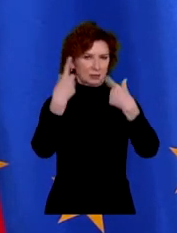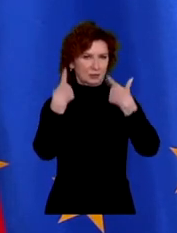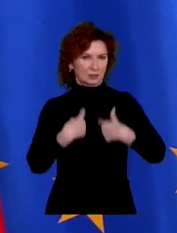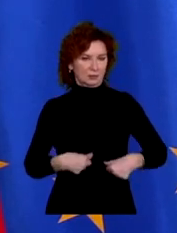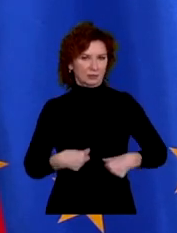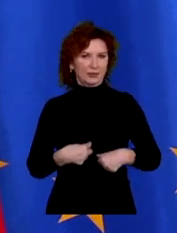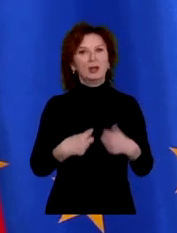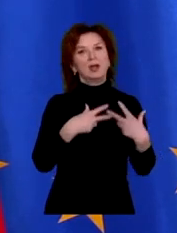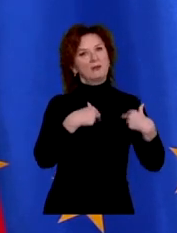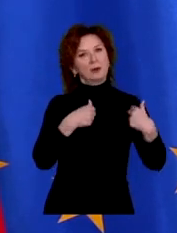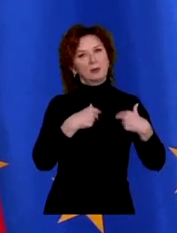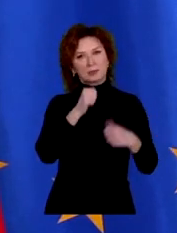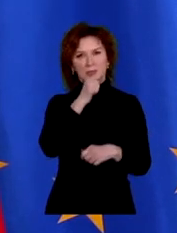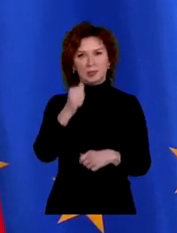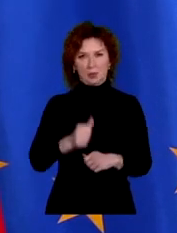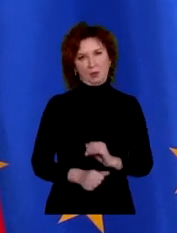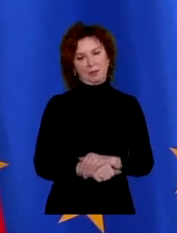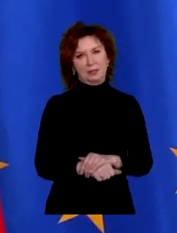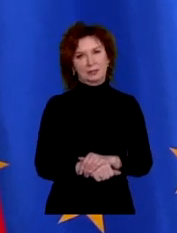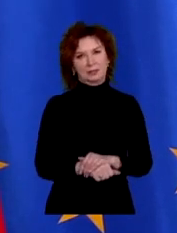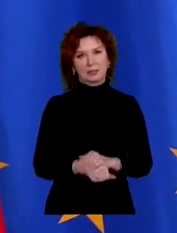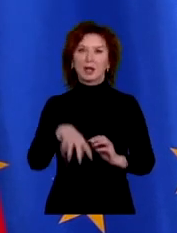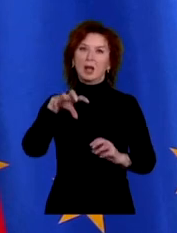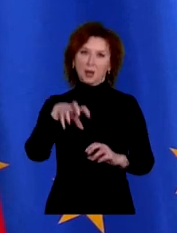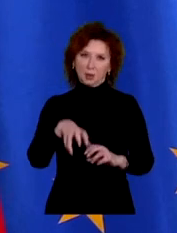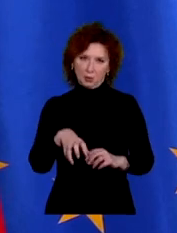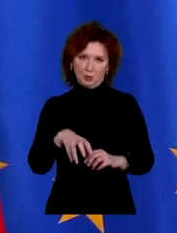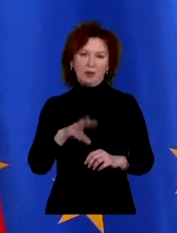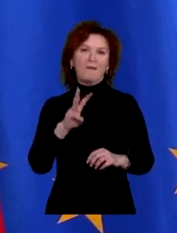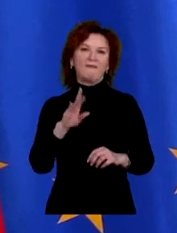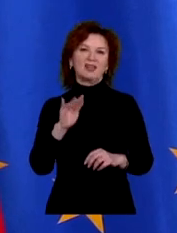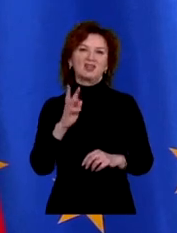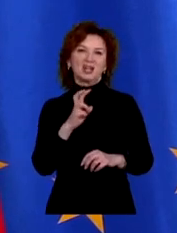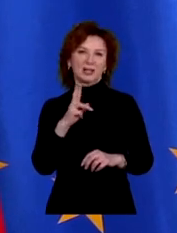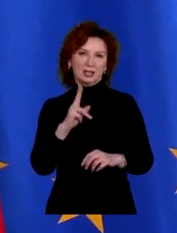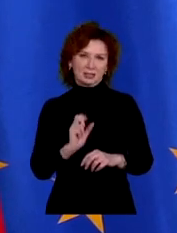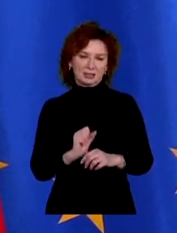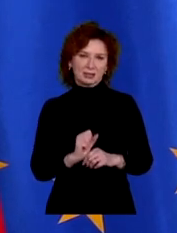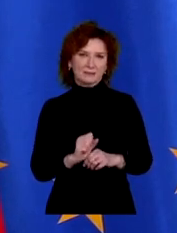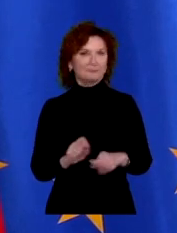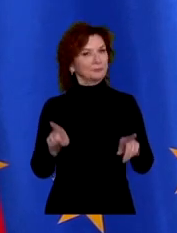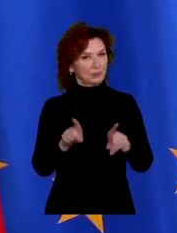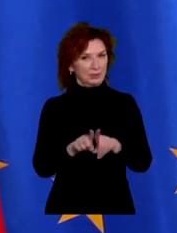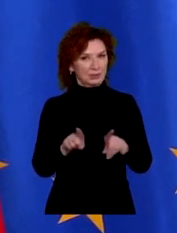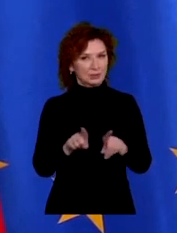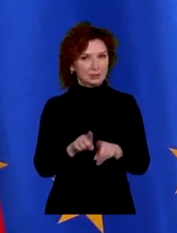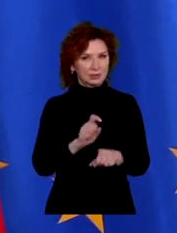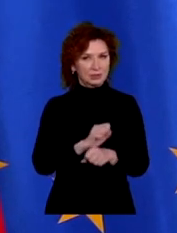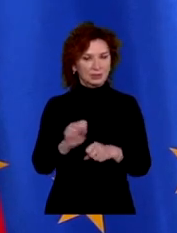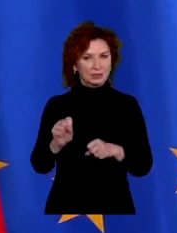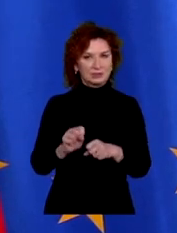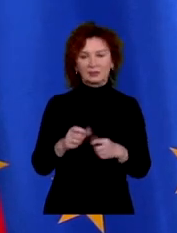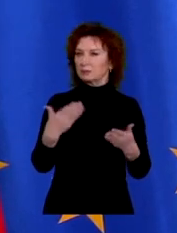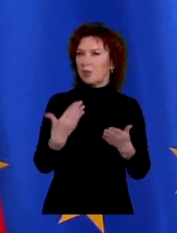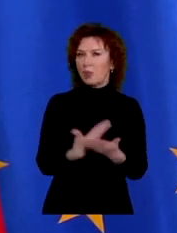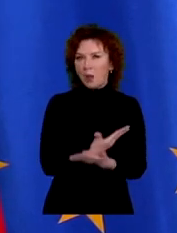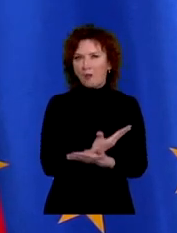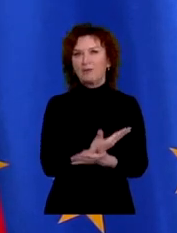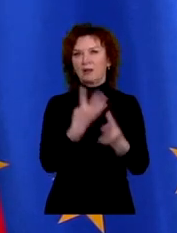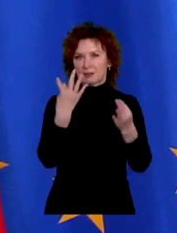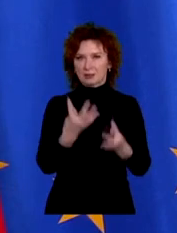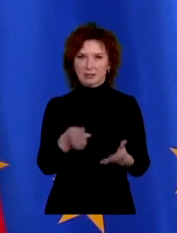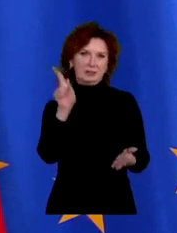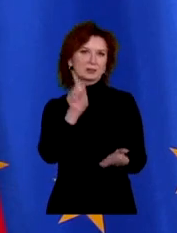Komisji Europejskiej. Wreszcie Grupa Wyszehradzka to już można powiedzieć zupełnie świeże dokonania